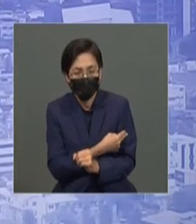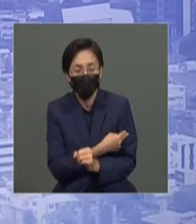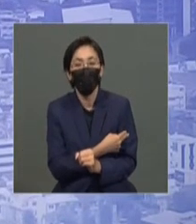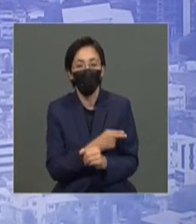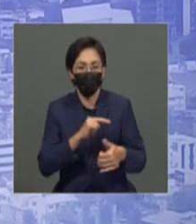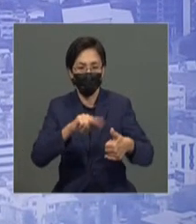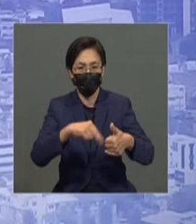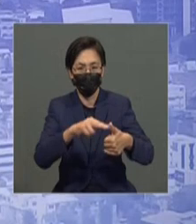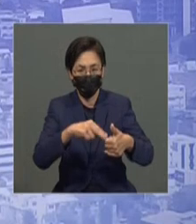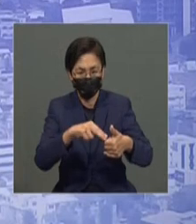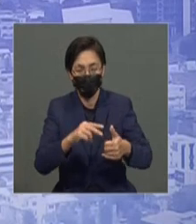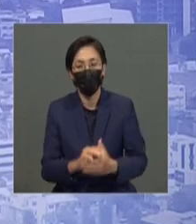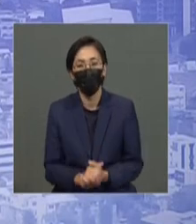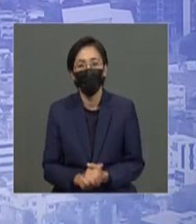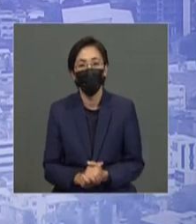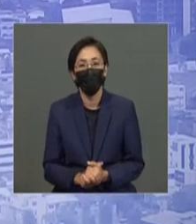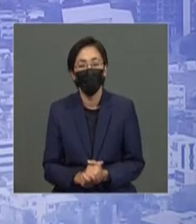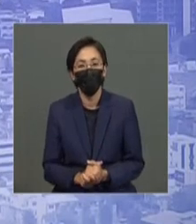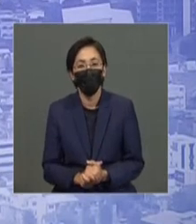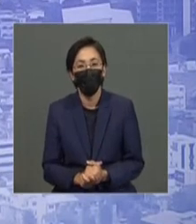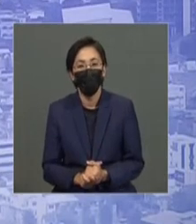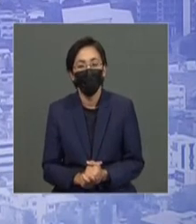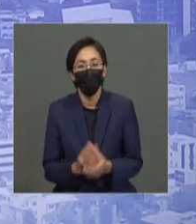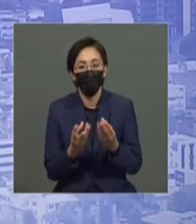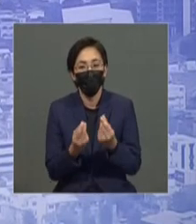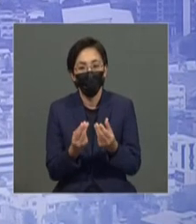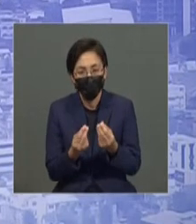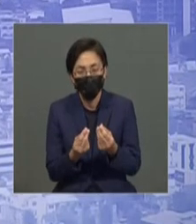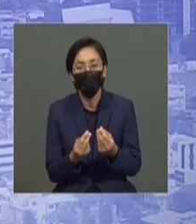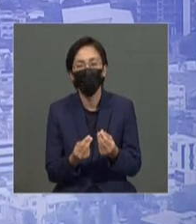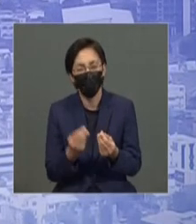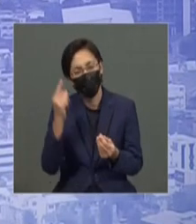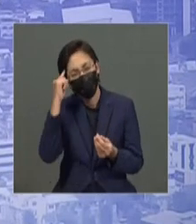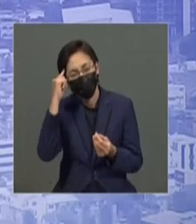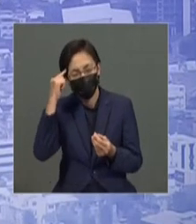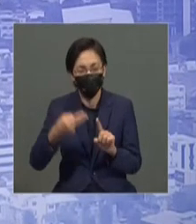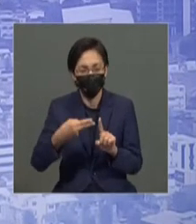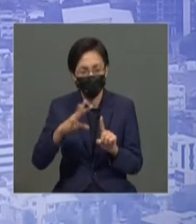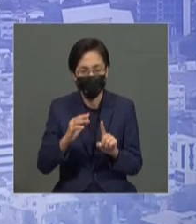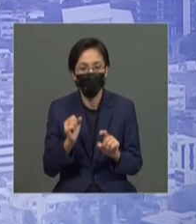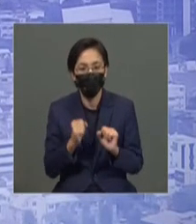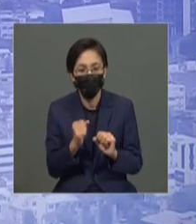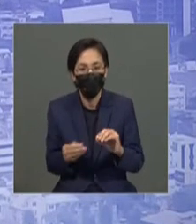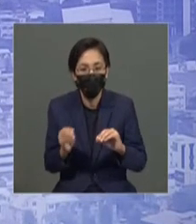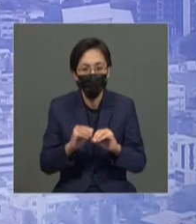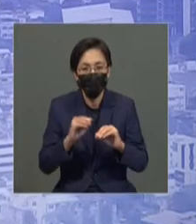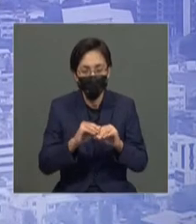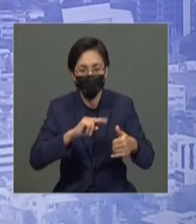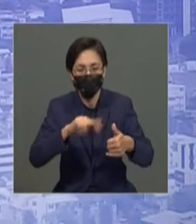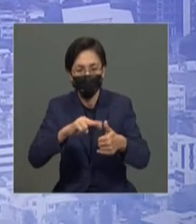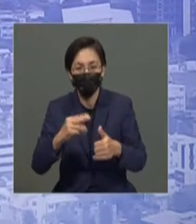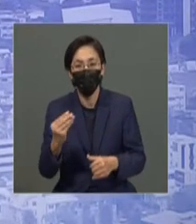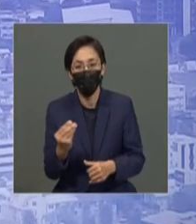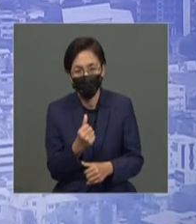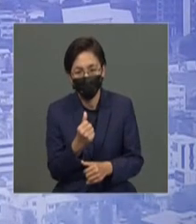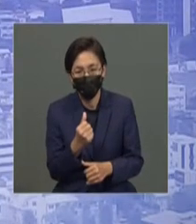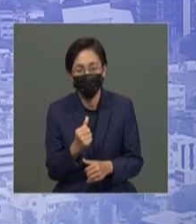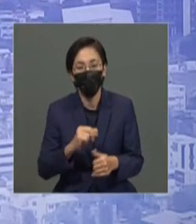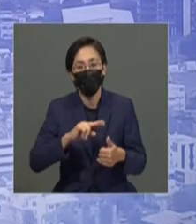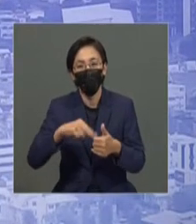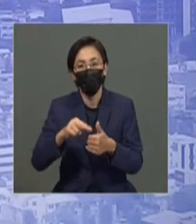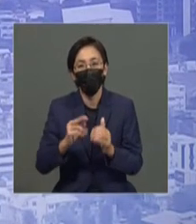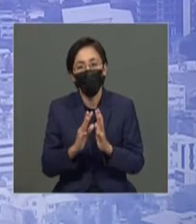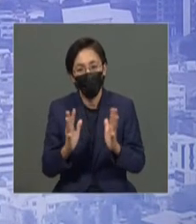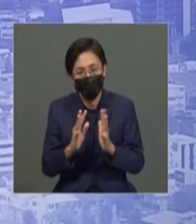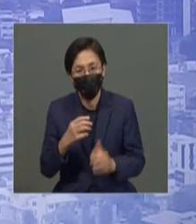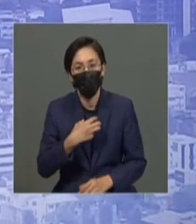จนะคะตรงนี้เนี่ยจะมีการทำตัวเลขให้มากขึ้นเพื่อให้พี่น้องประชาชนได้รับการตรวจที่เร็วขึ้นและมากที่สุด